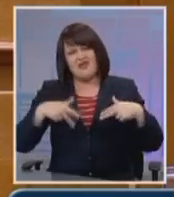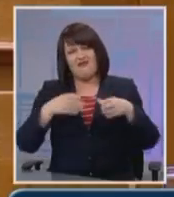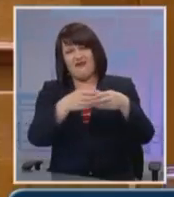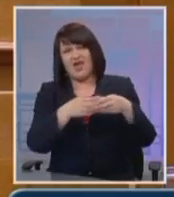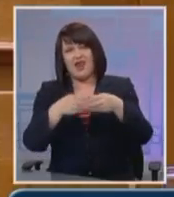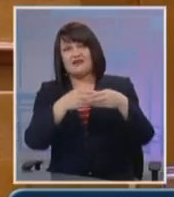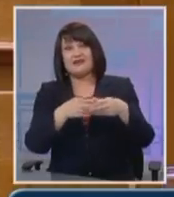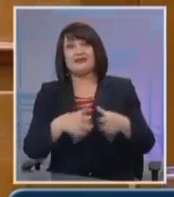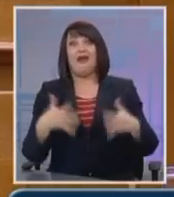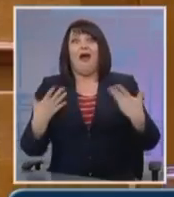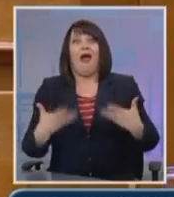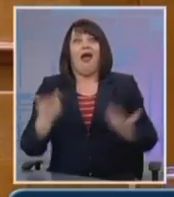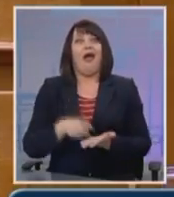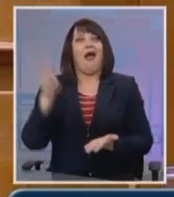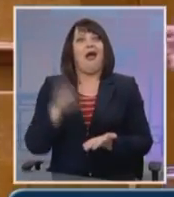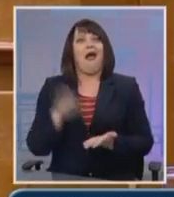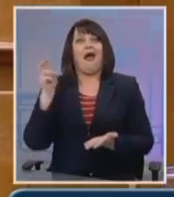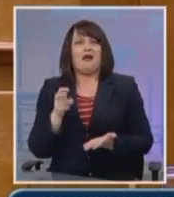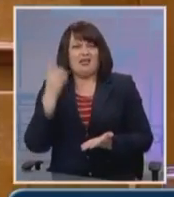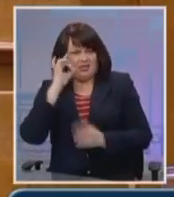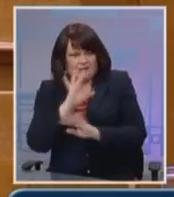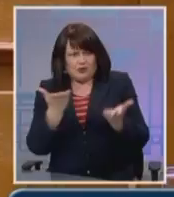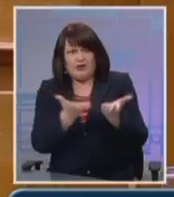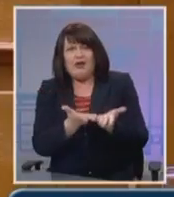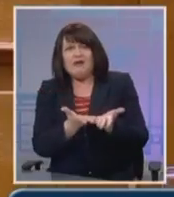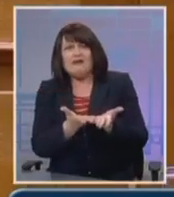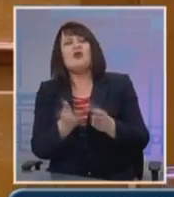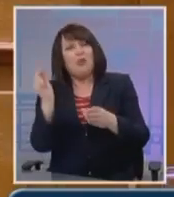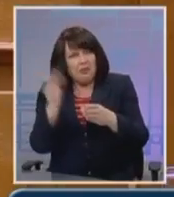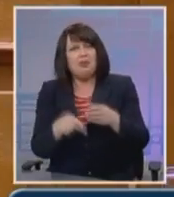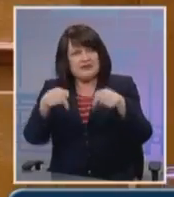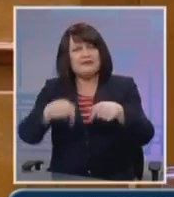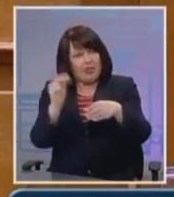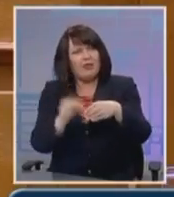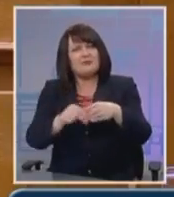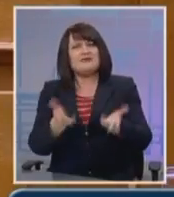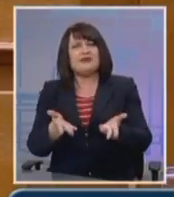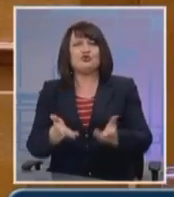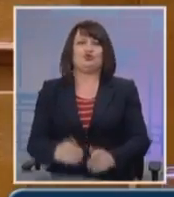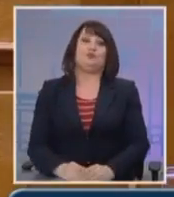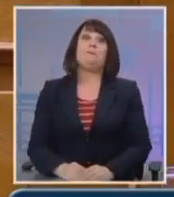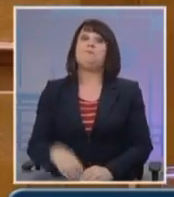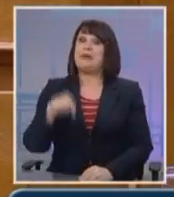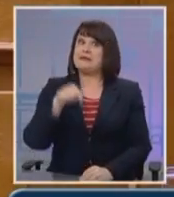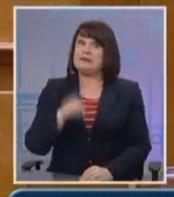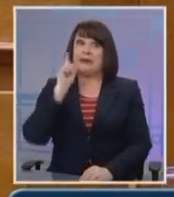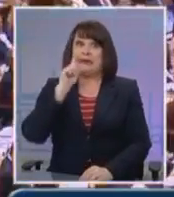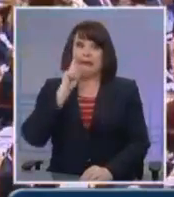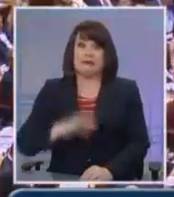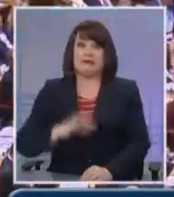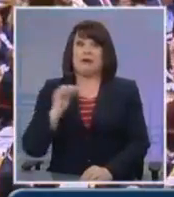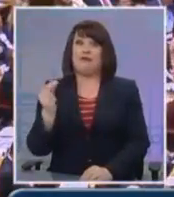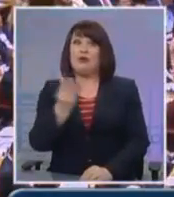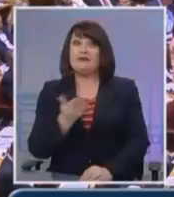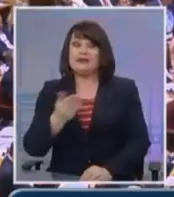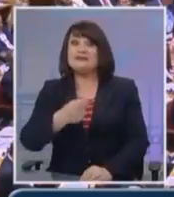έναν ενθουσιασμό πραγματικά ανεξήγητο θα ψηφίσει σήμερα. Σήμερα λοιπόν κυρίες και κύριοι συνάδελφοι